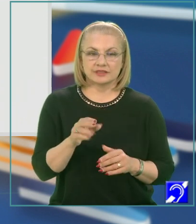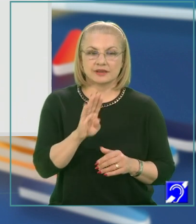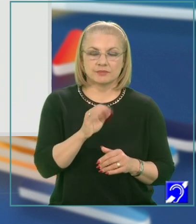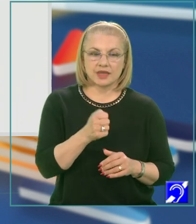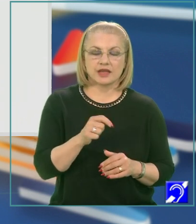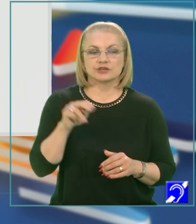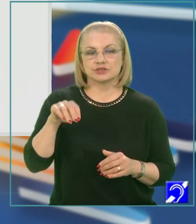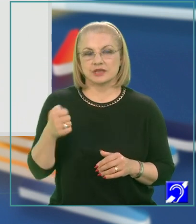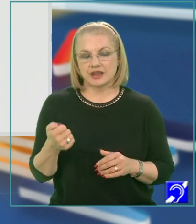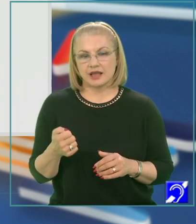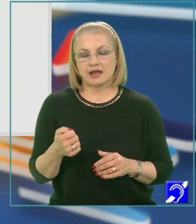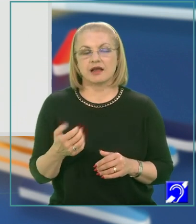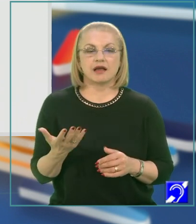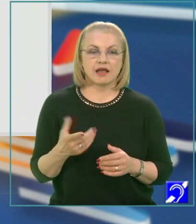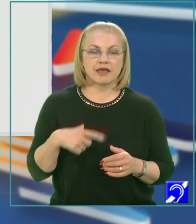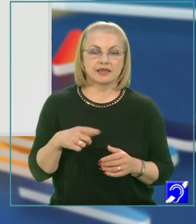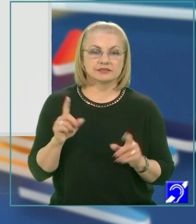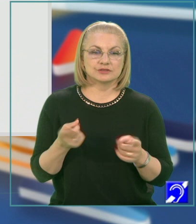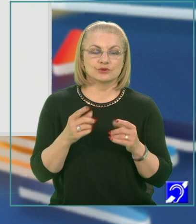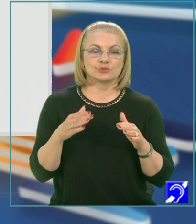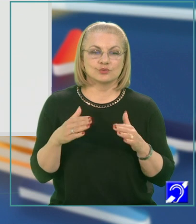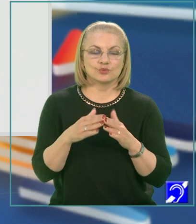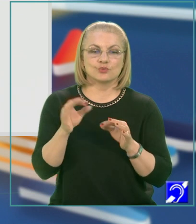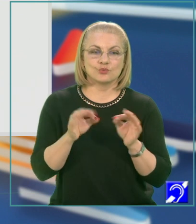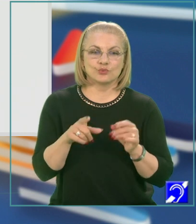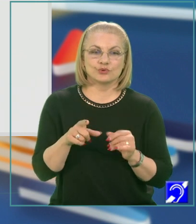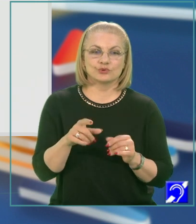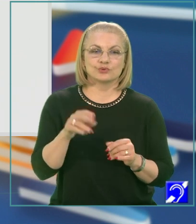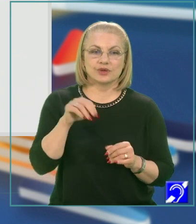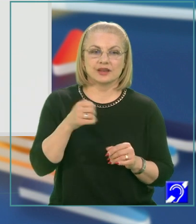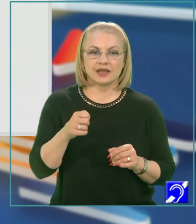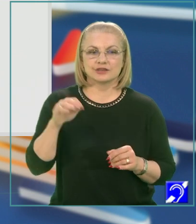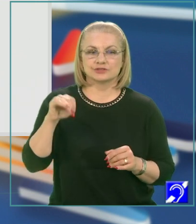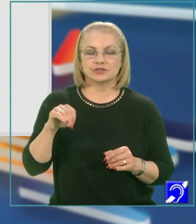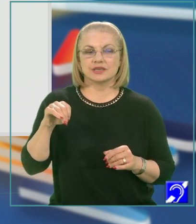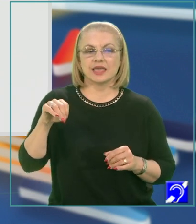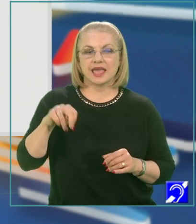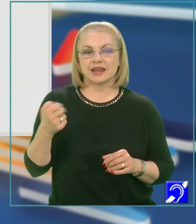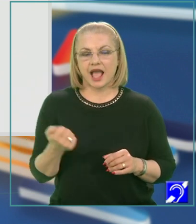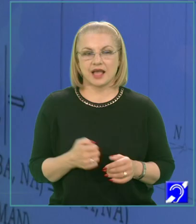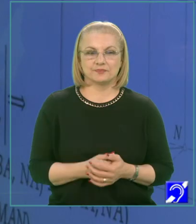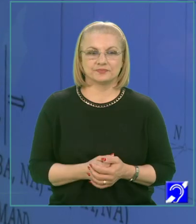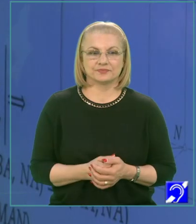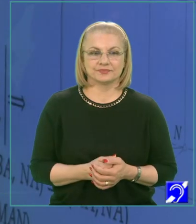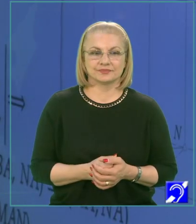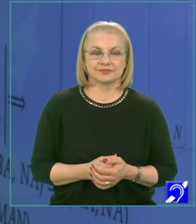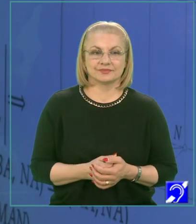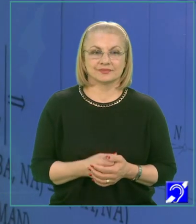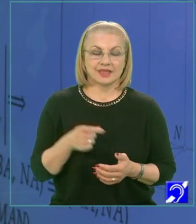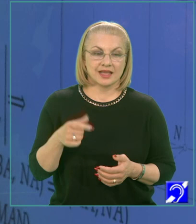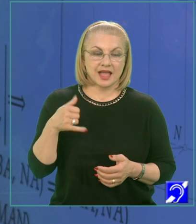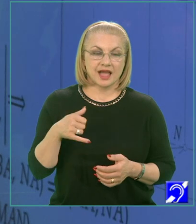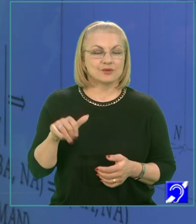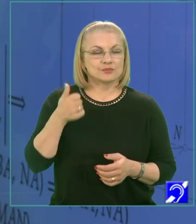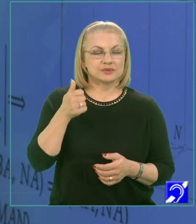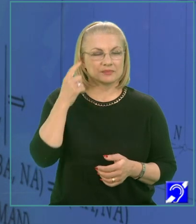și NA, care e tot una cu măsura unghiului dintre MA și NA. Aici intervine informația pe care v-am